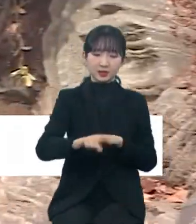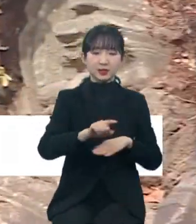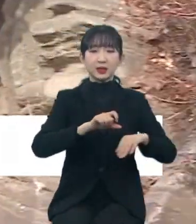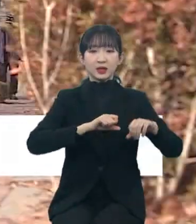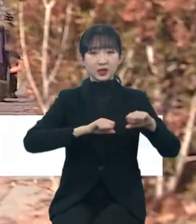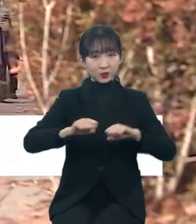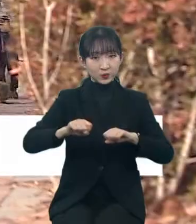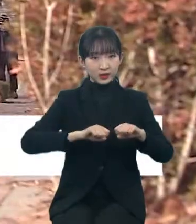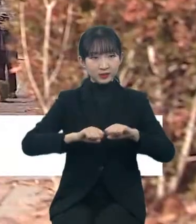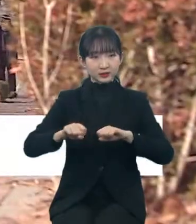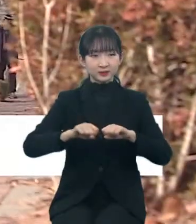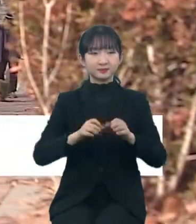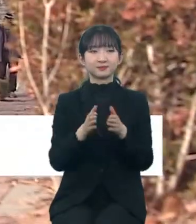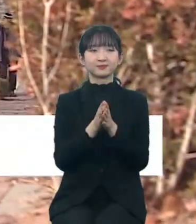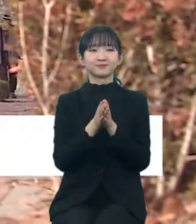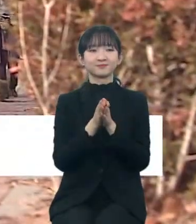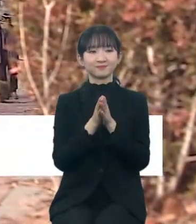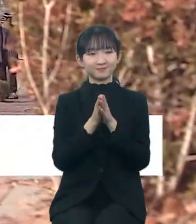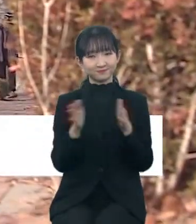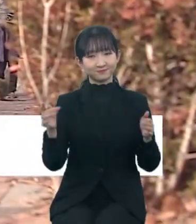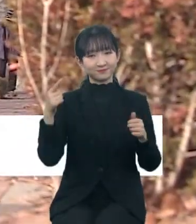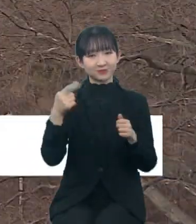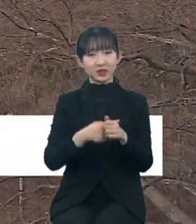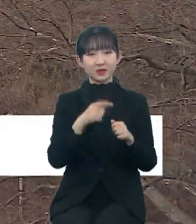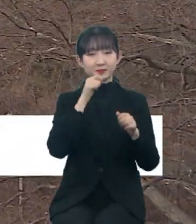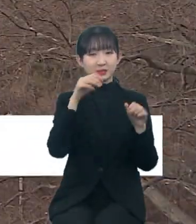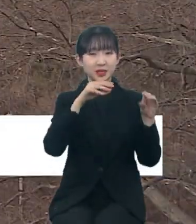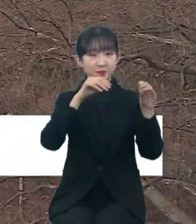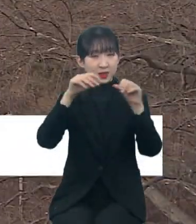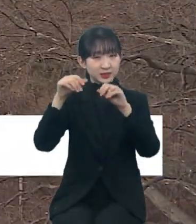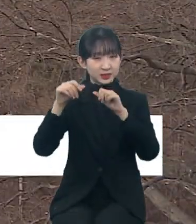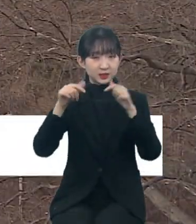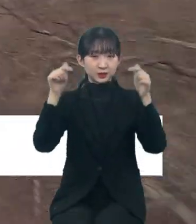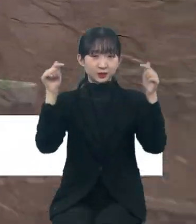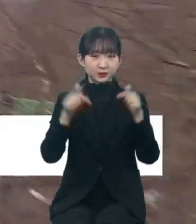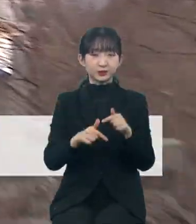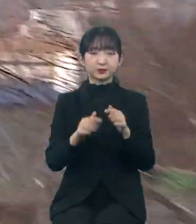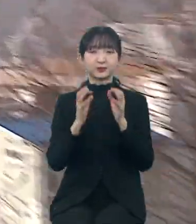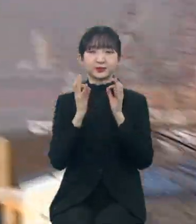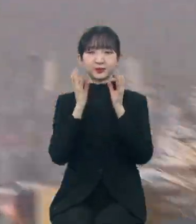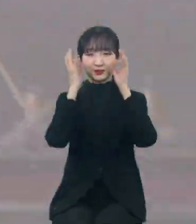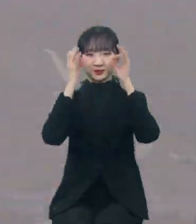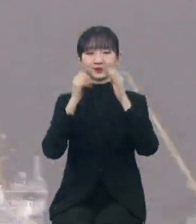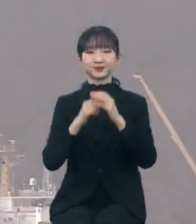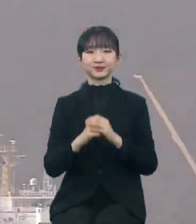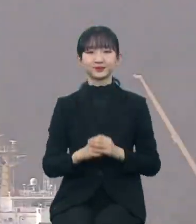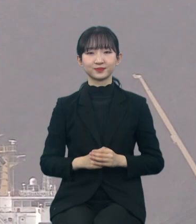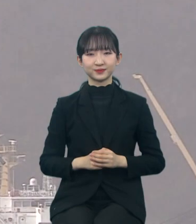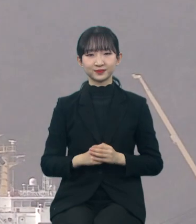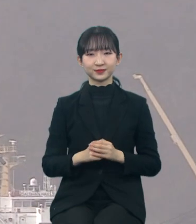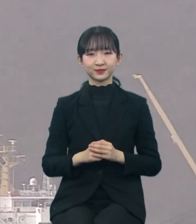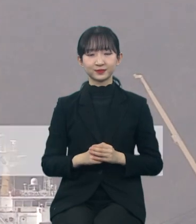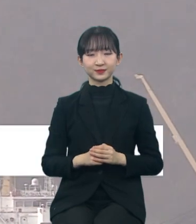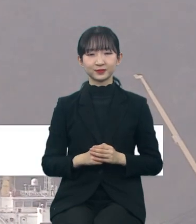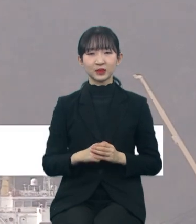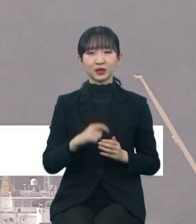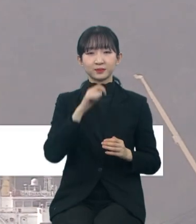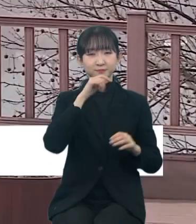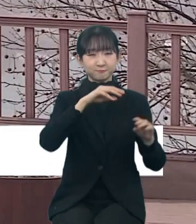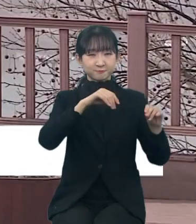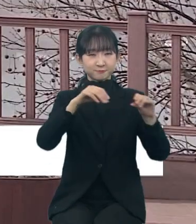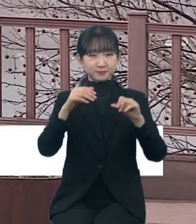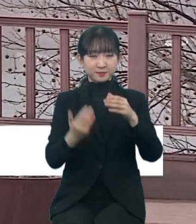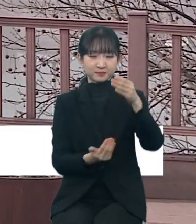인천형 비상먼지 저감 조치를 시행해서 고농도 미세먼지 배출 저감에 최선을 다할 계획입니다. 먼저 고농도 미세먼지 발생이